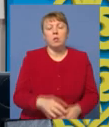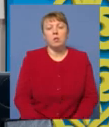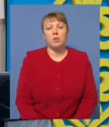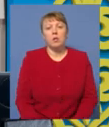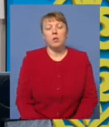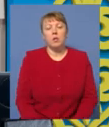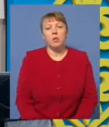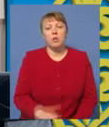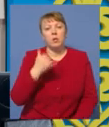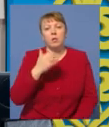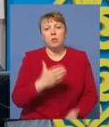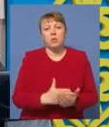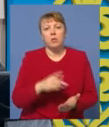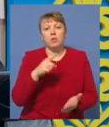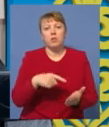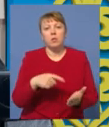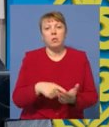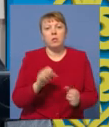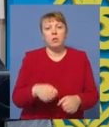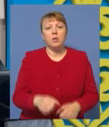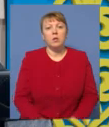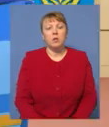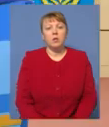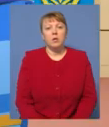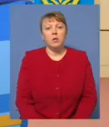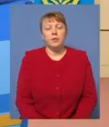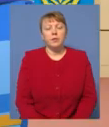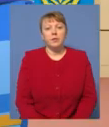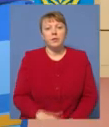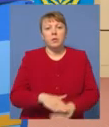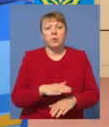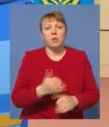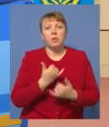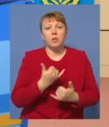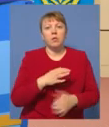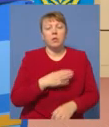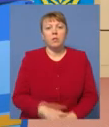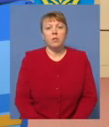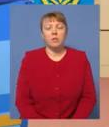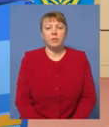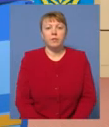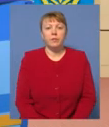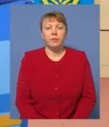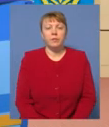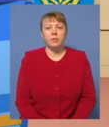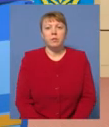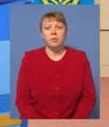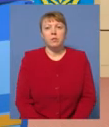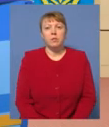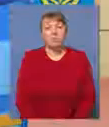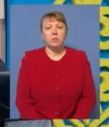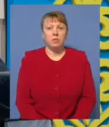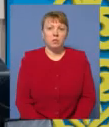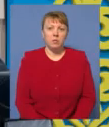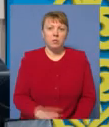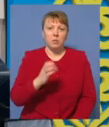8-700-028-58-69. Сюда вы тоже можете направить свои вопросы. Итак, добрый вечер. Добрый вечер. Рада приветствовать вас в нашей студии. Как мы знаем, 1 сентября прошлого года